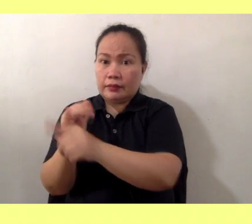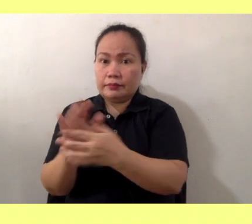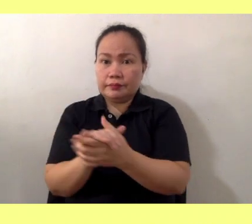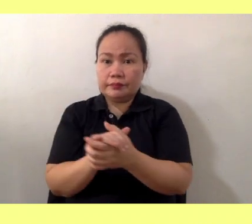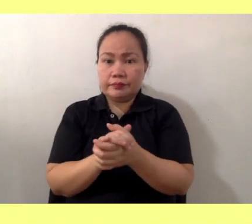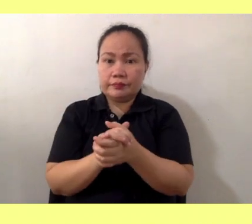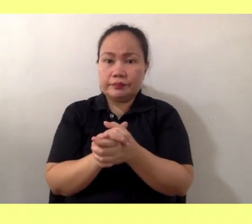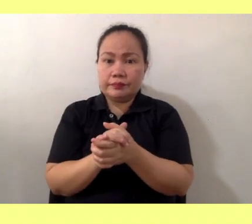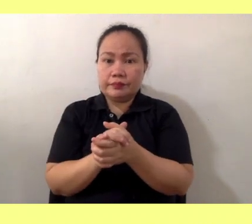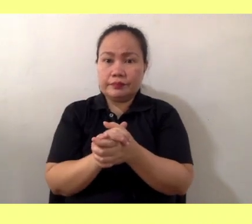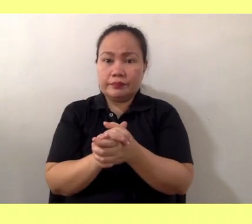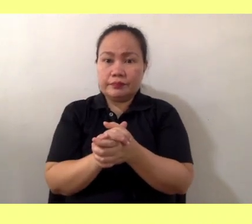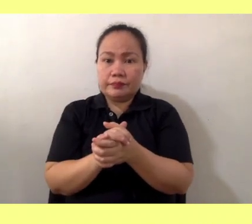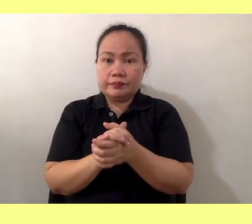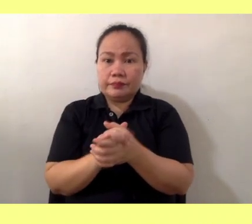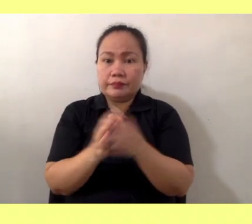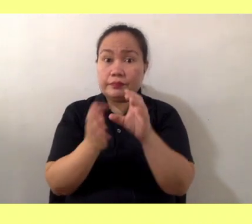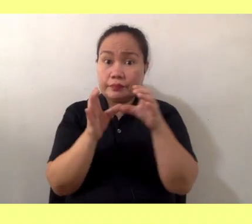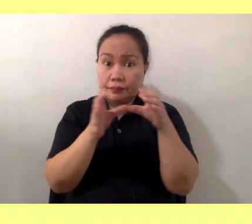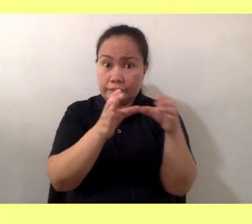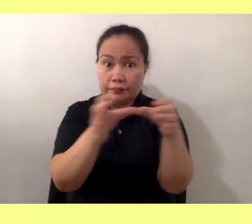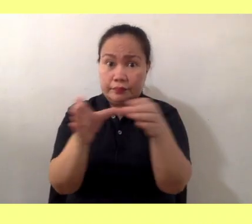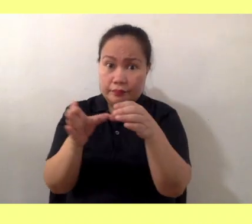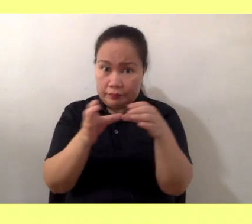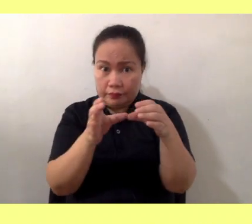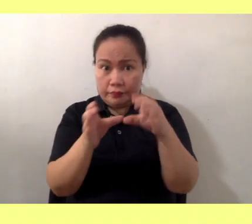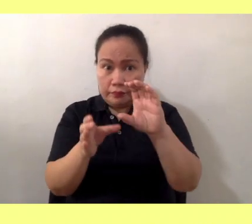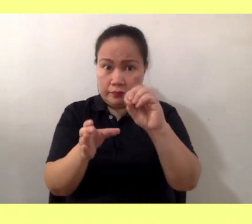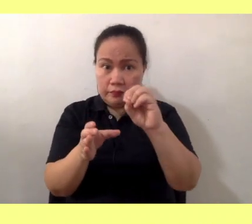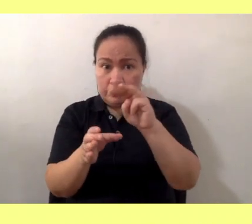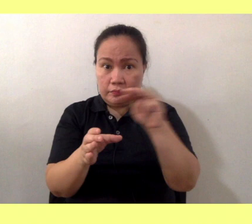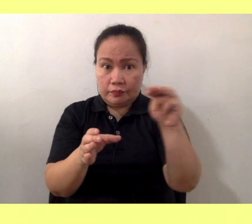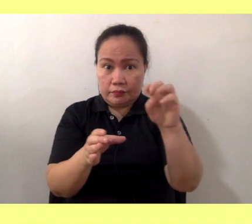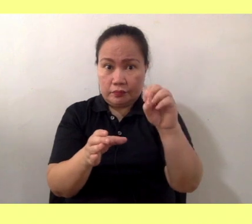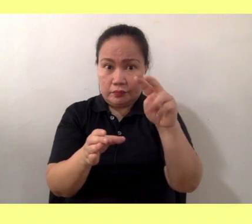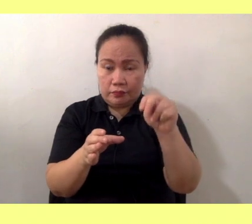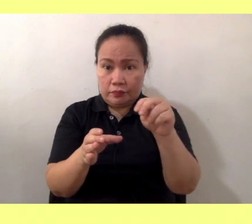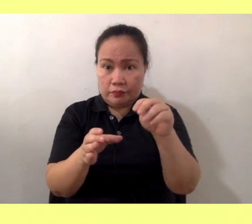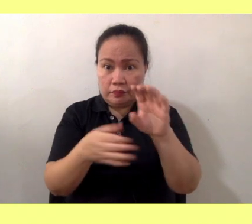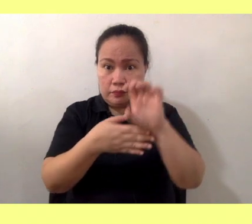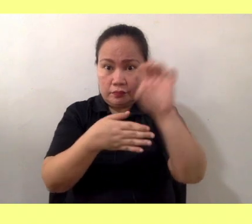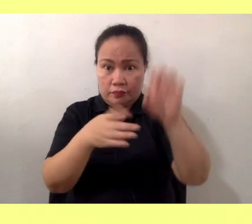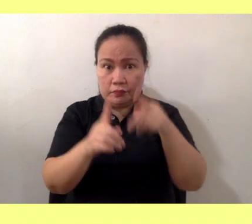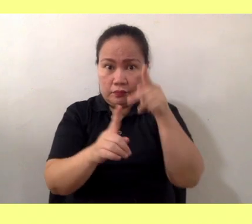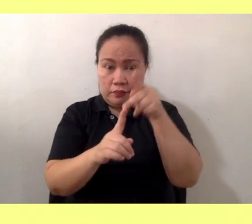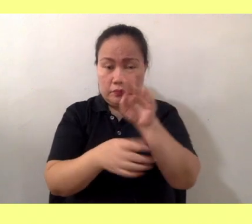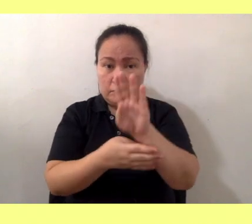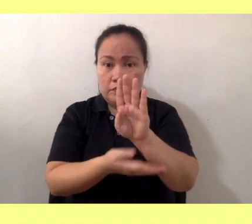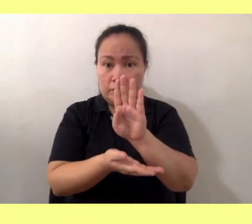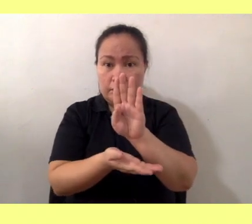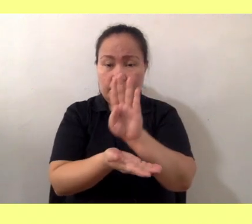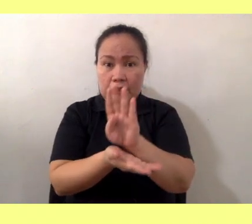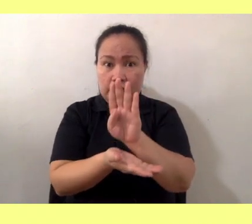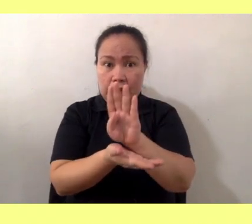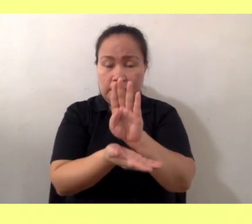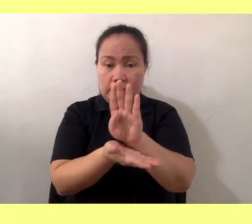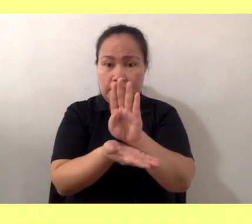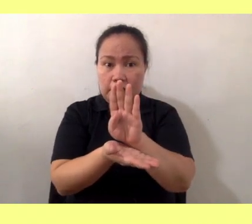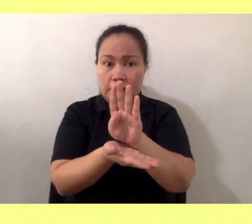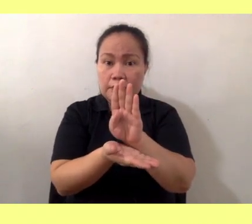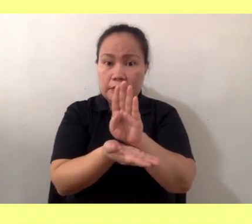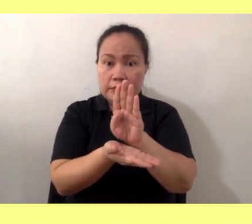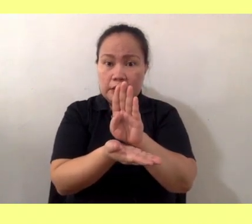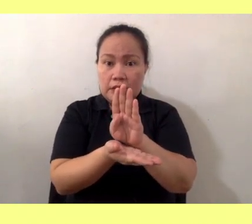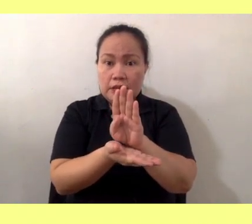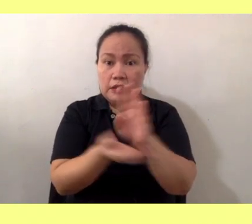B. Okay? Yun po ang common endpoint natin. So, ang opposite rays po natin dito is ray BA and ray